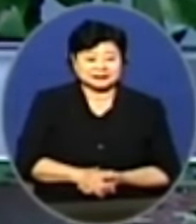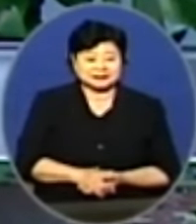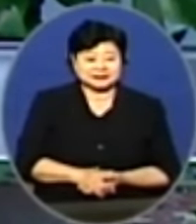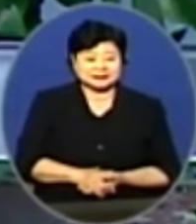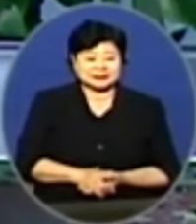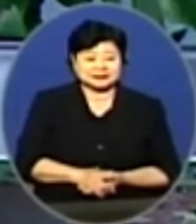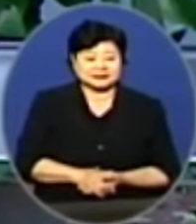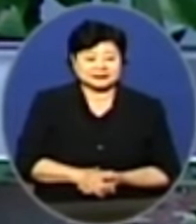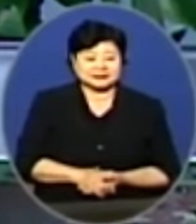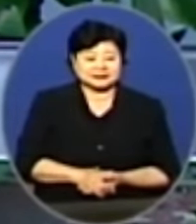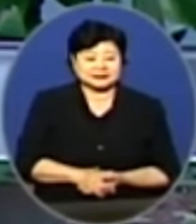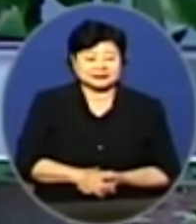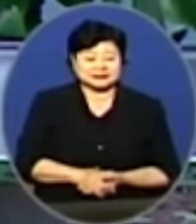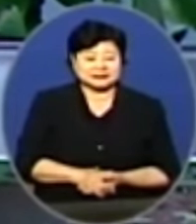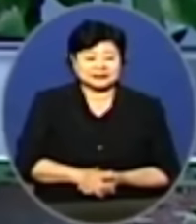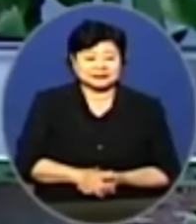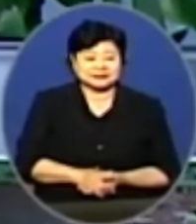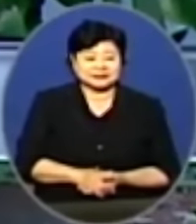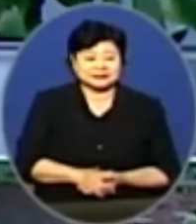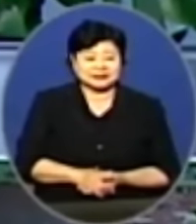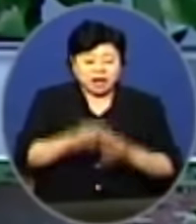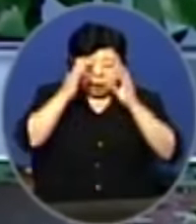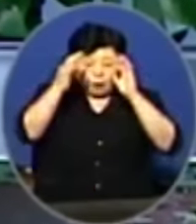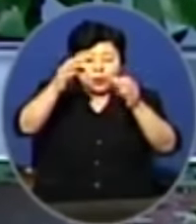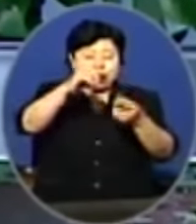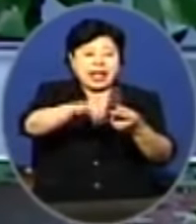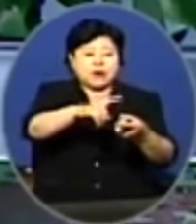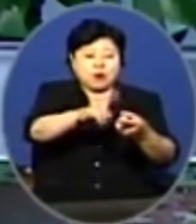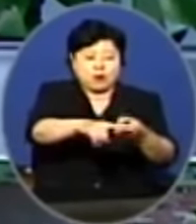그럼 뭐라고 말할까요? 한번 따라 말씀하세요. 내 본대로